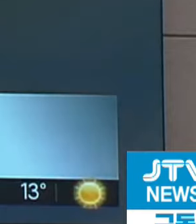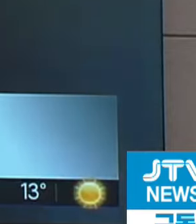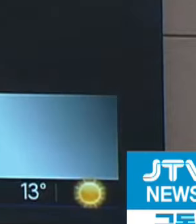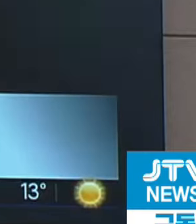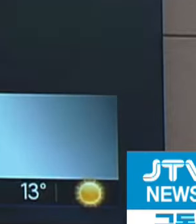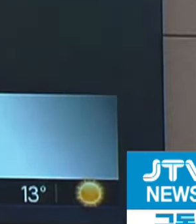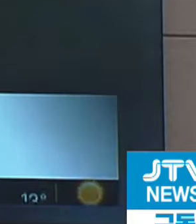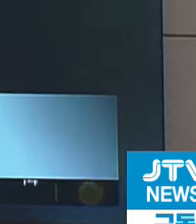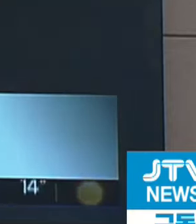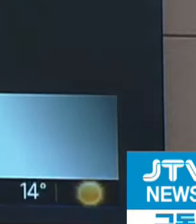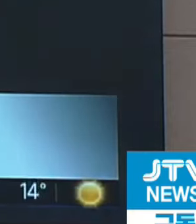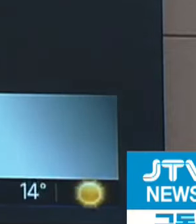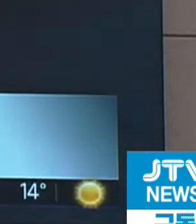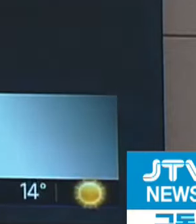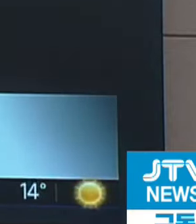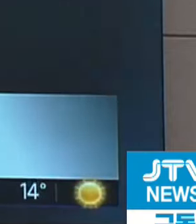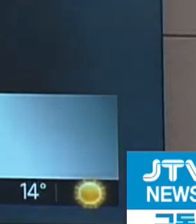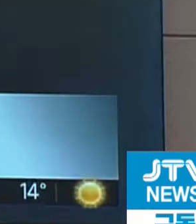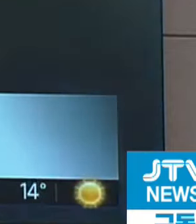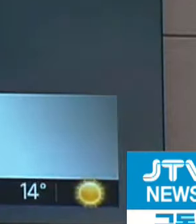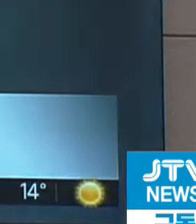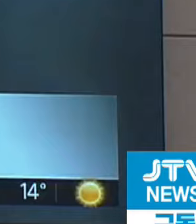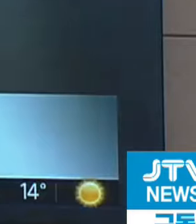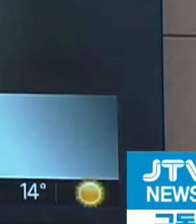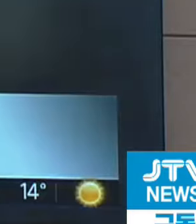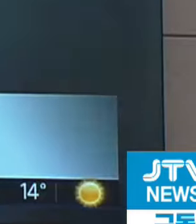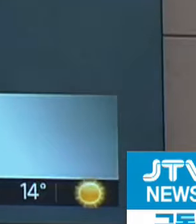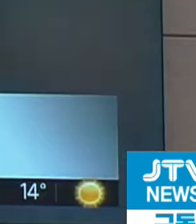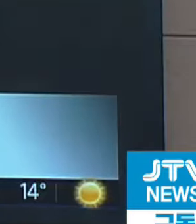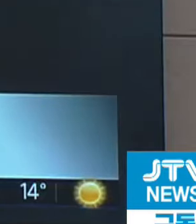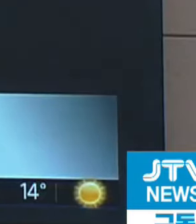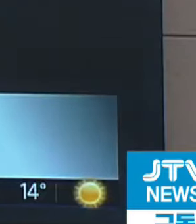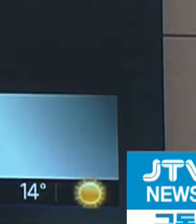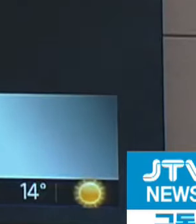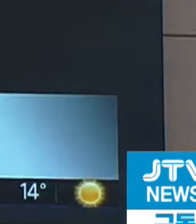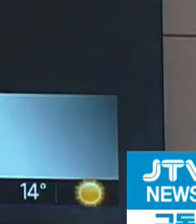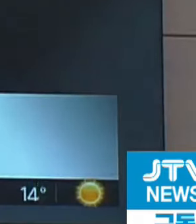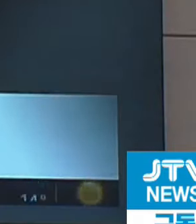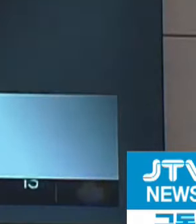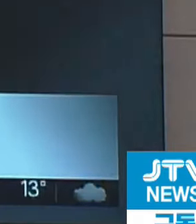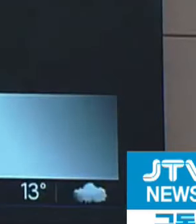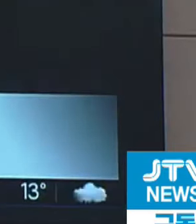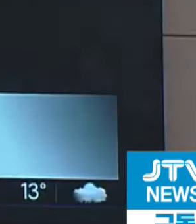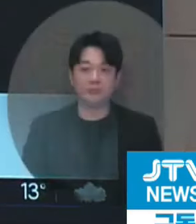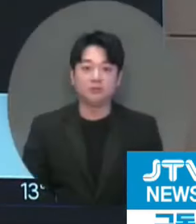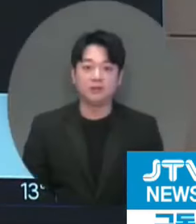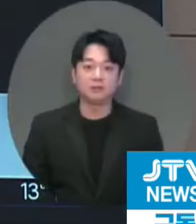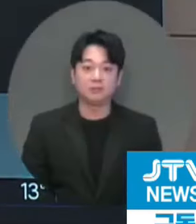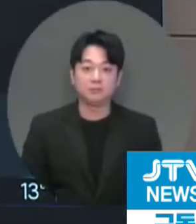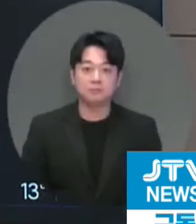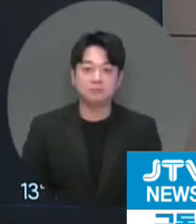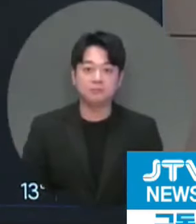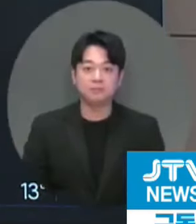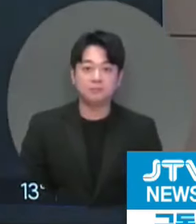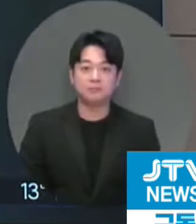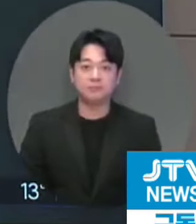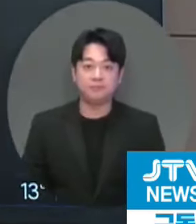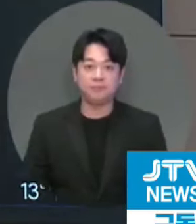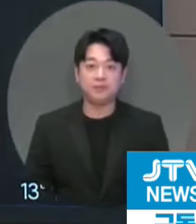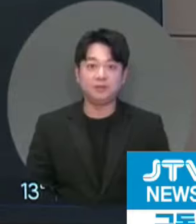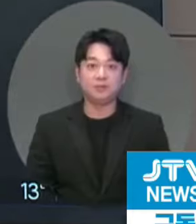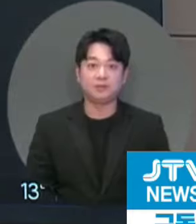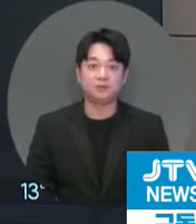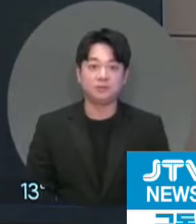하지 말라고. 아, 잠깐만. 얘기만 한다고 얘기만. 나 구속해도 좋으니까 얘기만 한다고 얘기만.